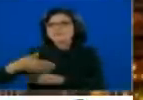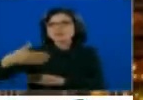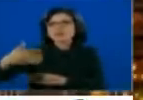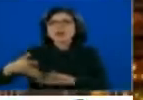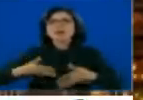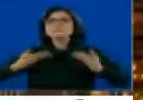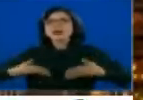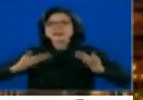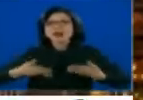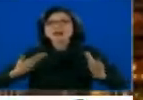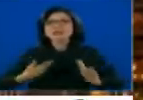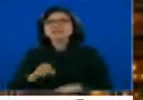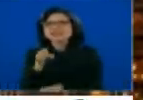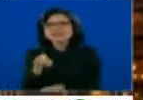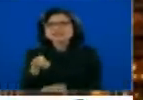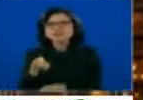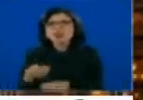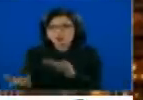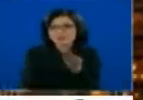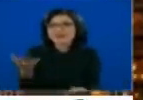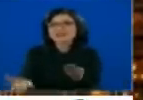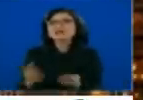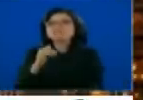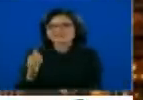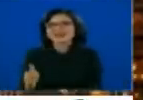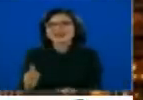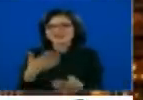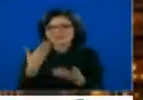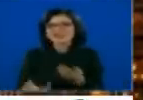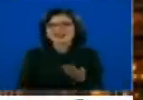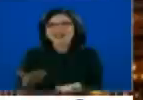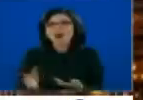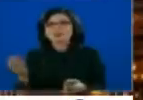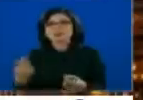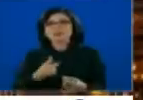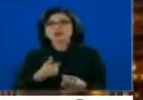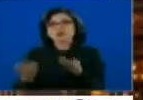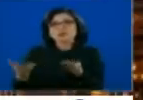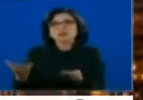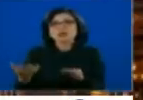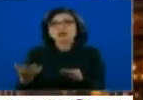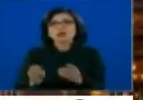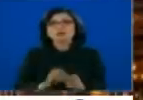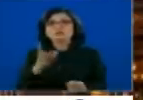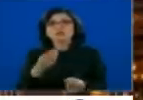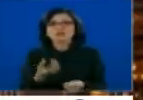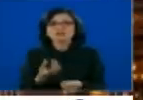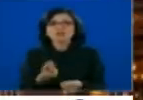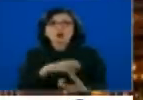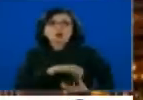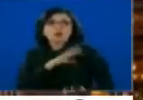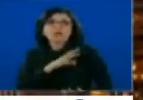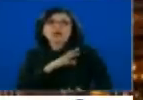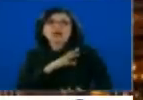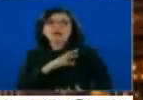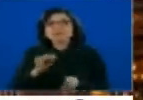kebahagiaan di situ memang kalau dibandingkan tentu bisa misalnya saya di antara tiga calon kekayaan paling rendah paling tinggi pak